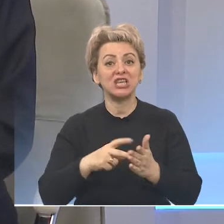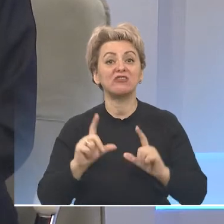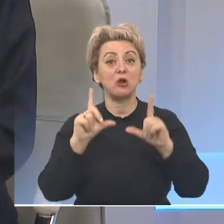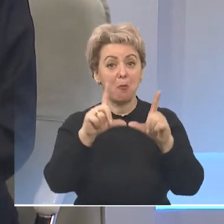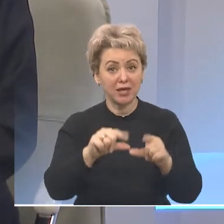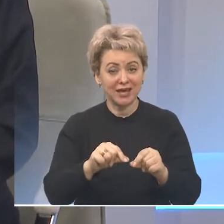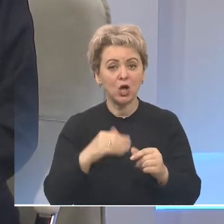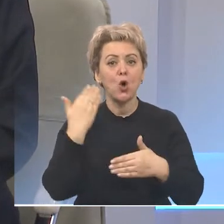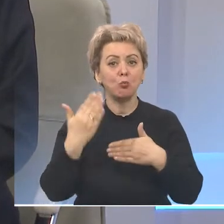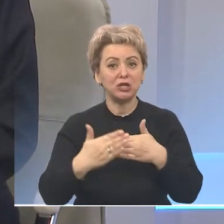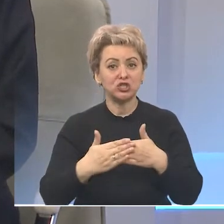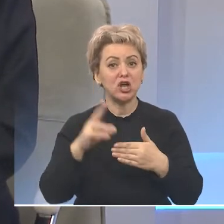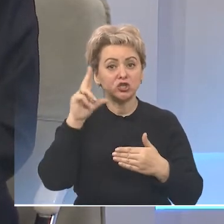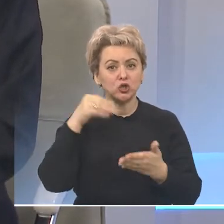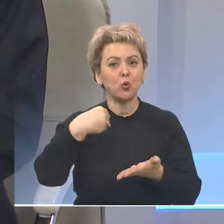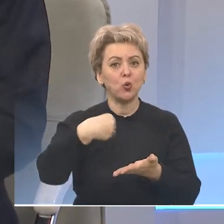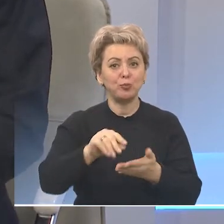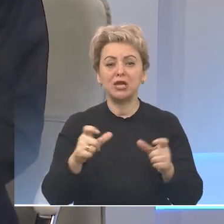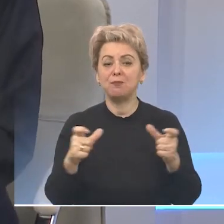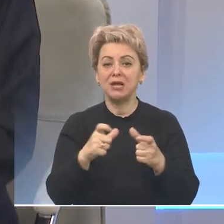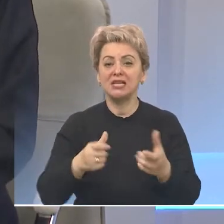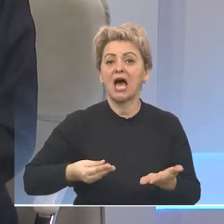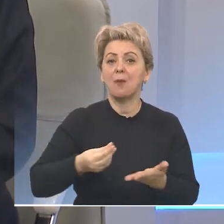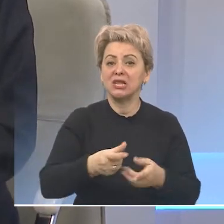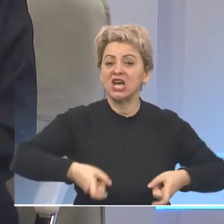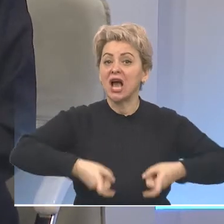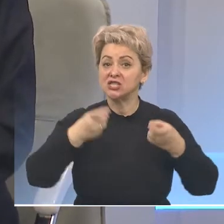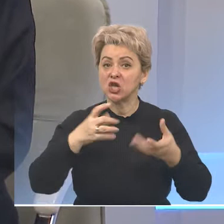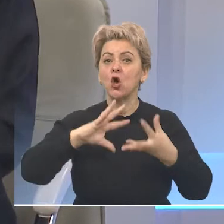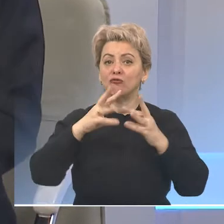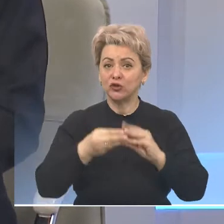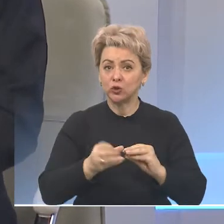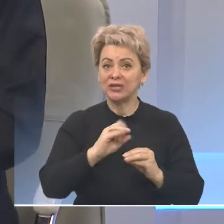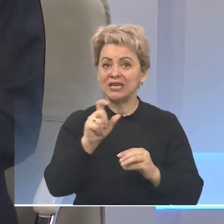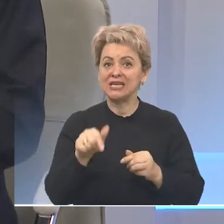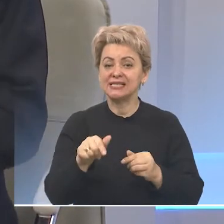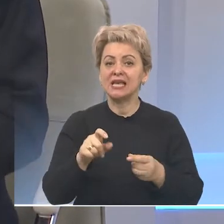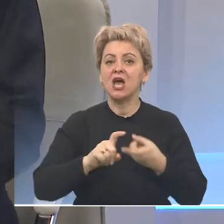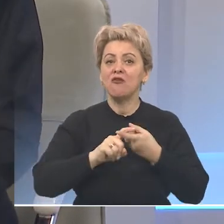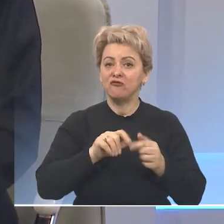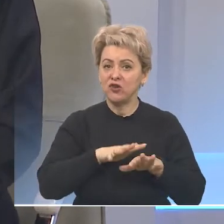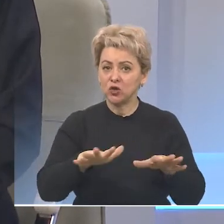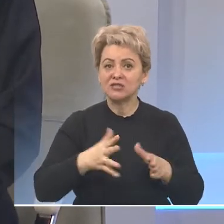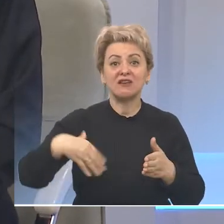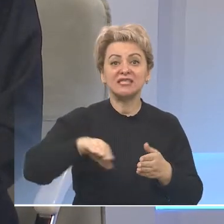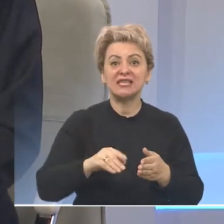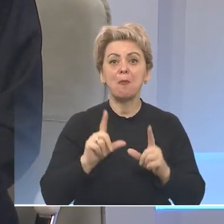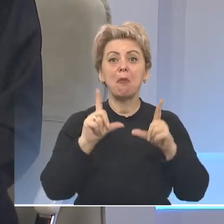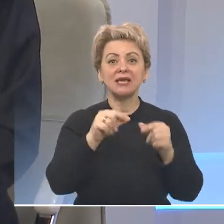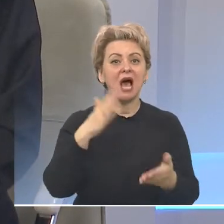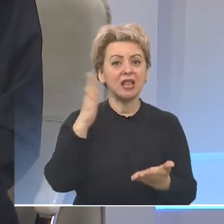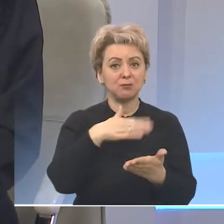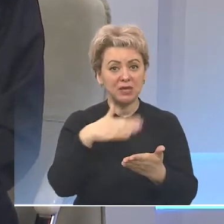запланировали поездки на ближайшие даты, купили билеты, оплатили гостиницы, и в итоге из-за пандемии все